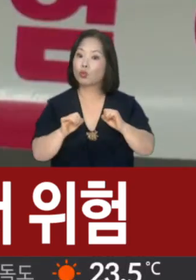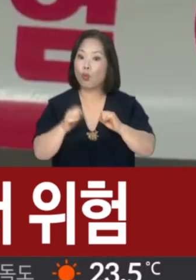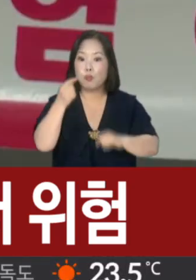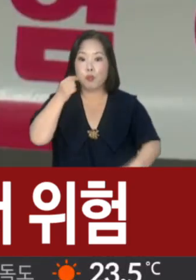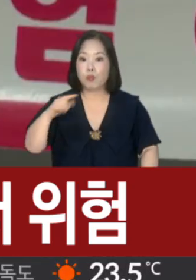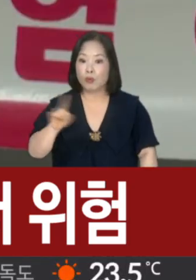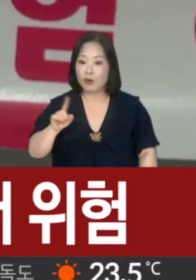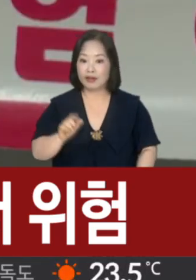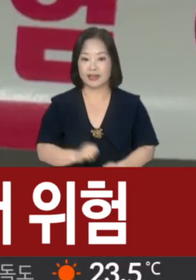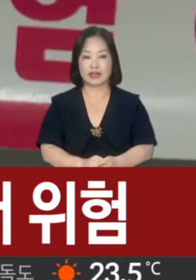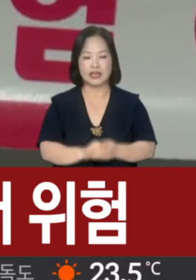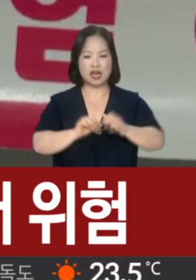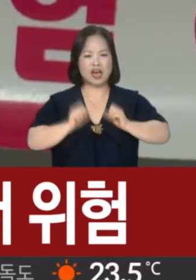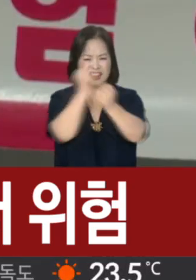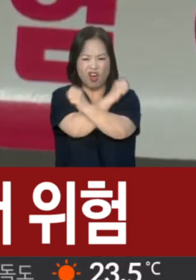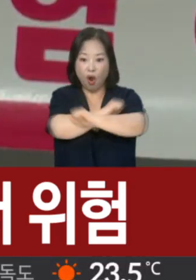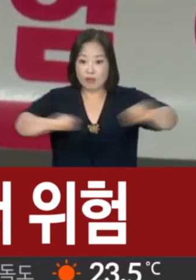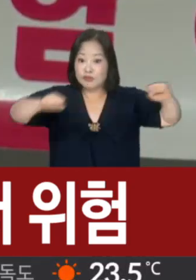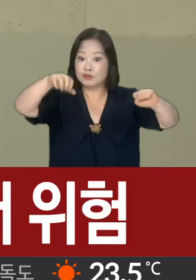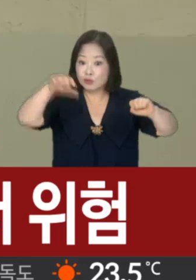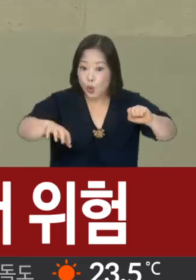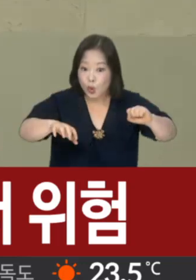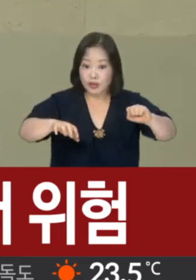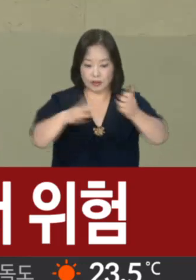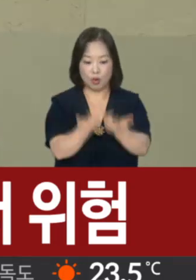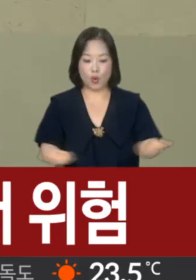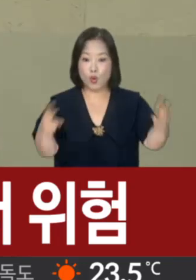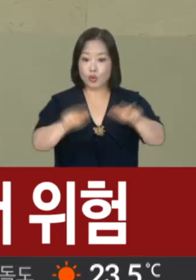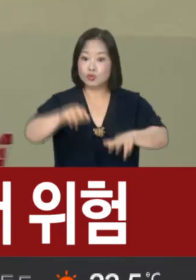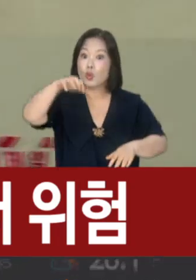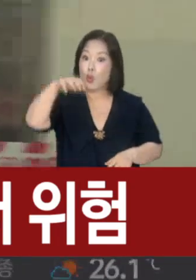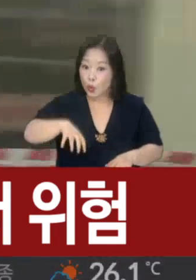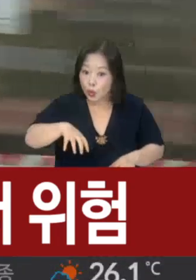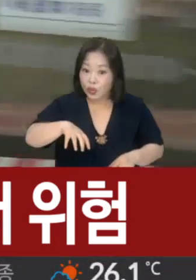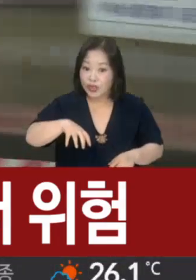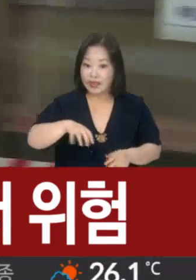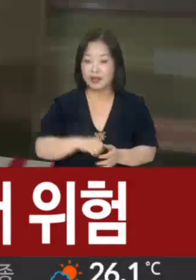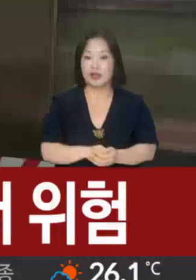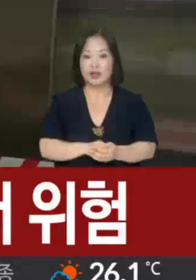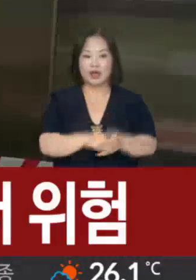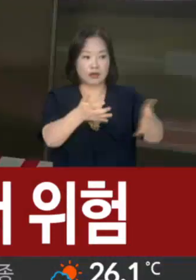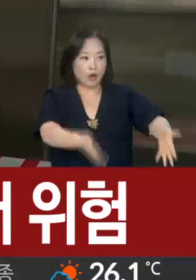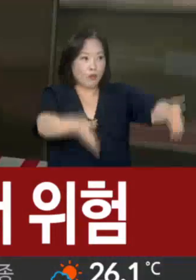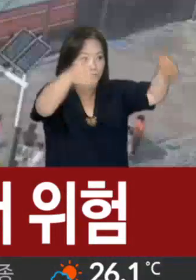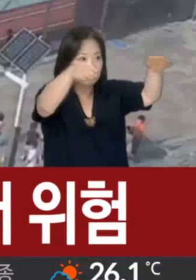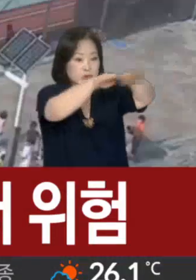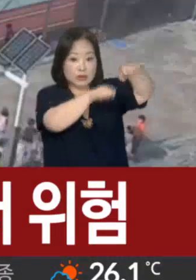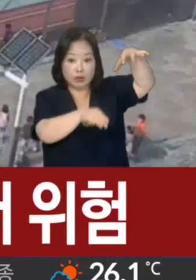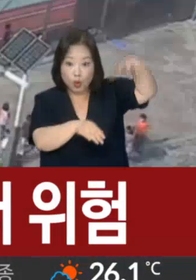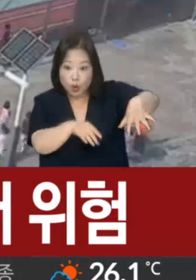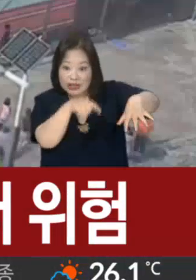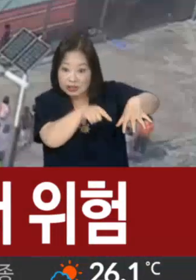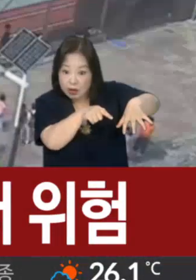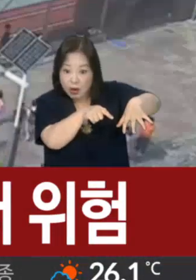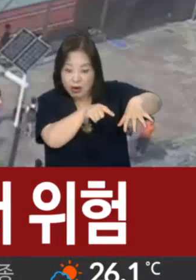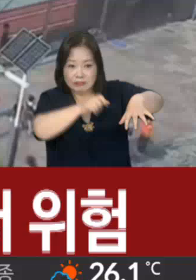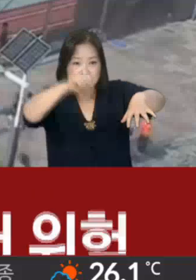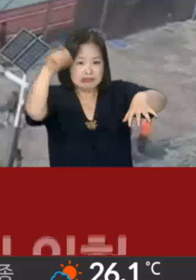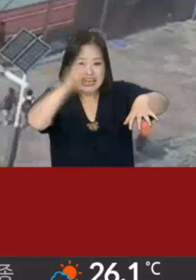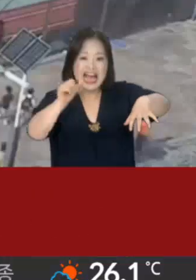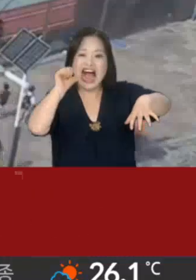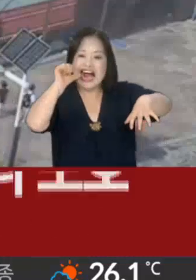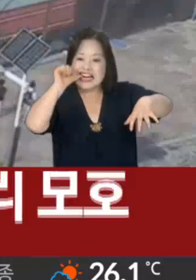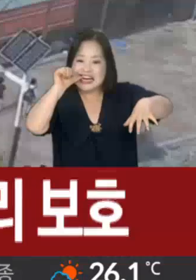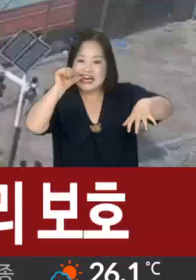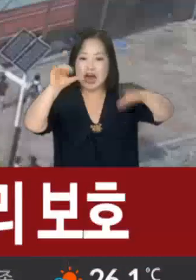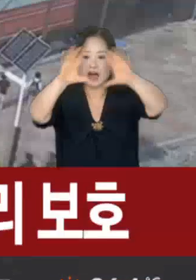이제 뭐 운동장 같은 공터 뭐 예. 이런 쪽 앞서 말씀드린 데 이제 건물에서 여러 가지 것들이 뭐 간판이나 이런 것들이